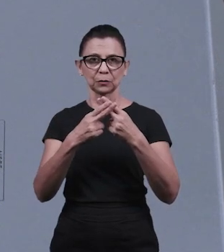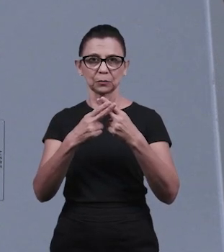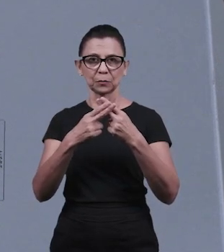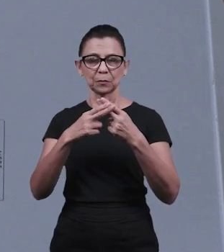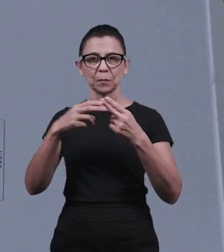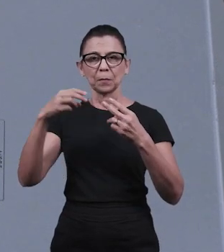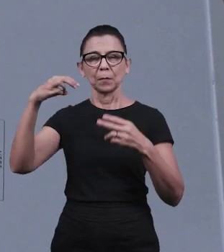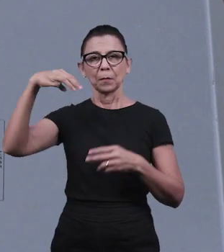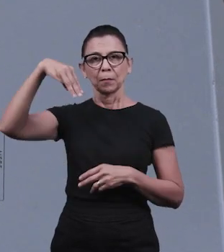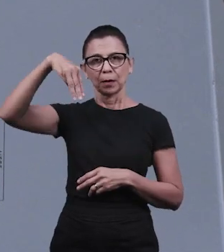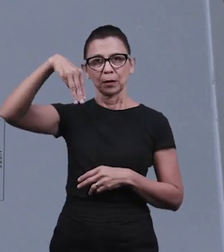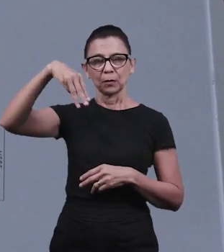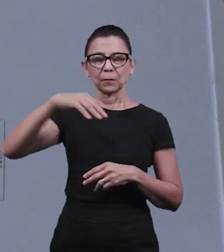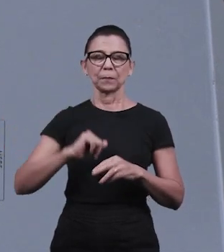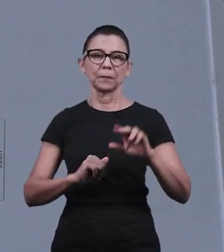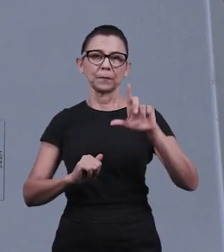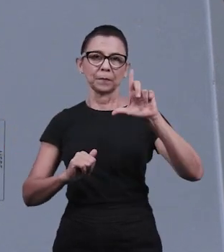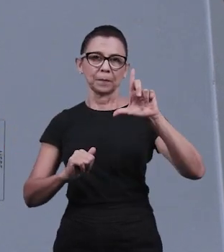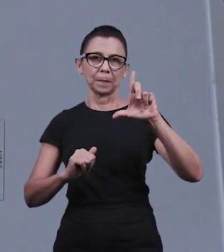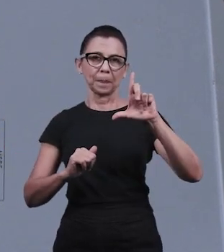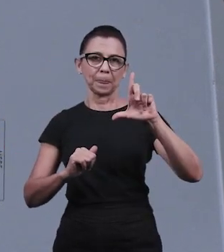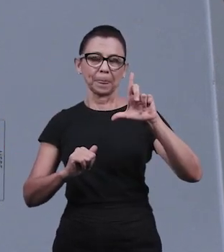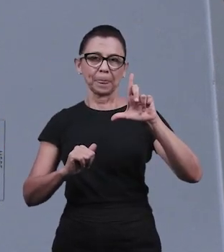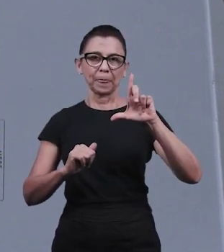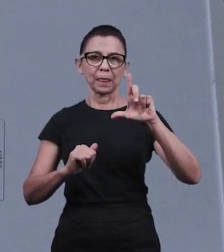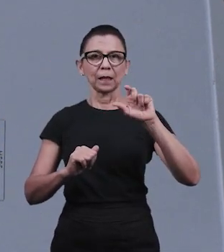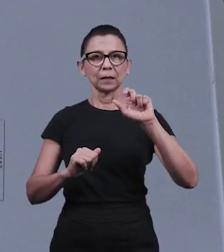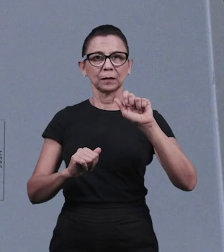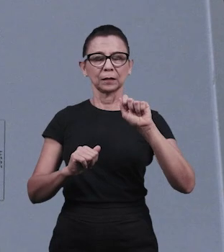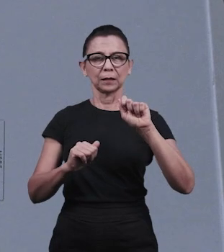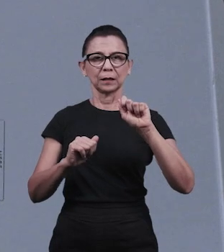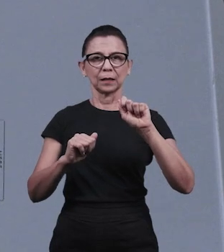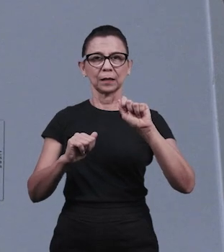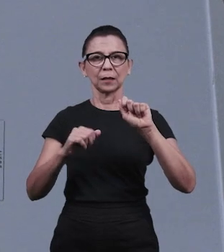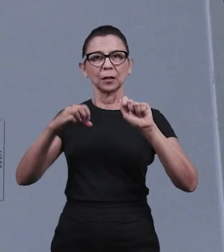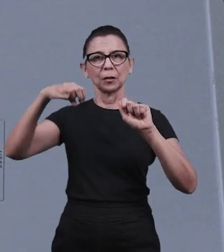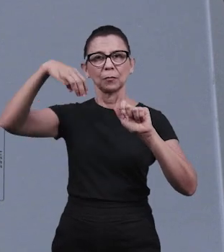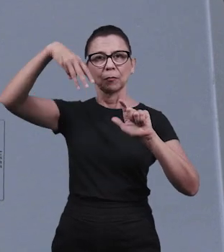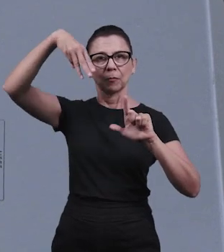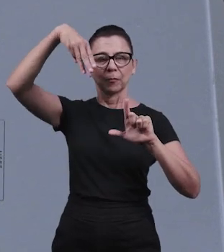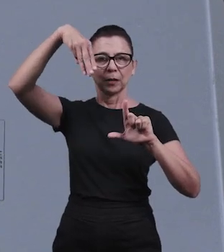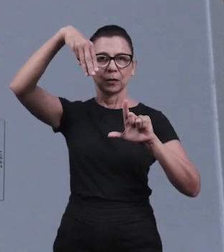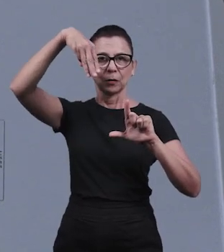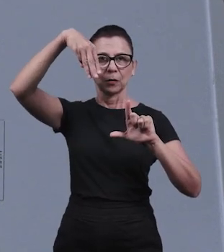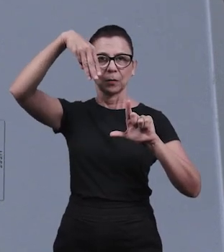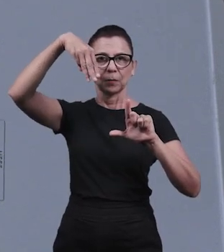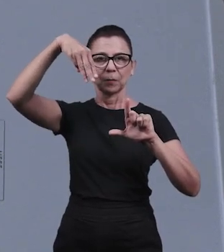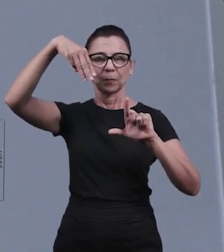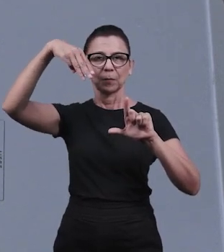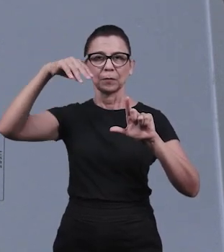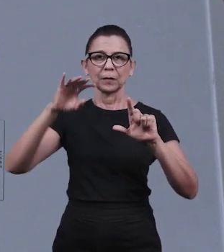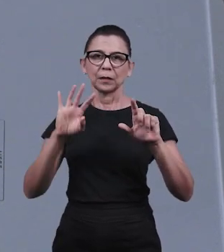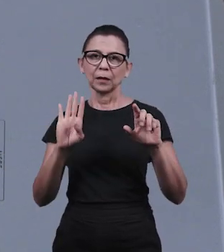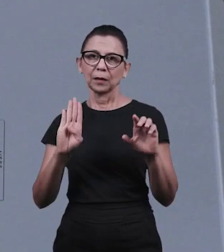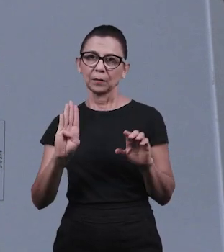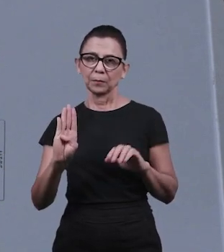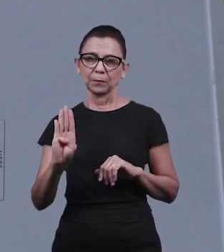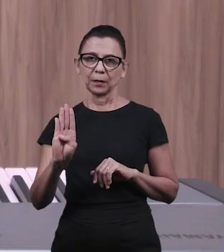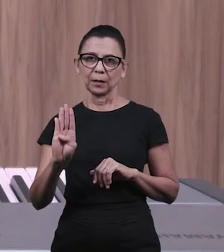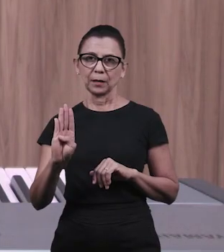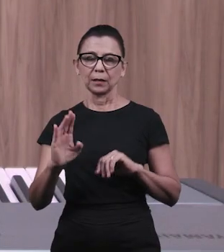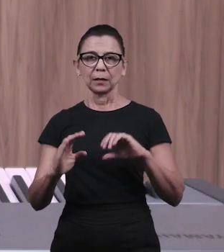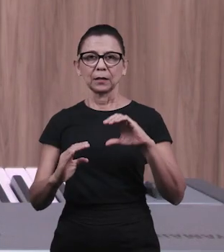ля, до диез и ми. И си мажор. Это фа диез, си и ре диез.